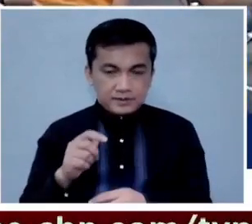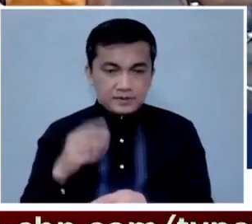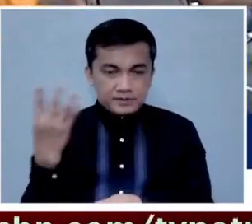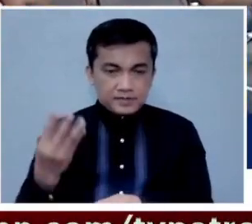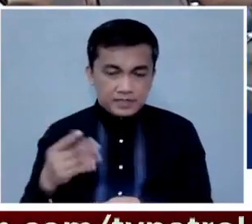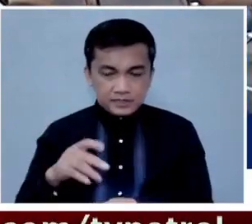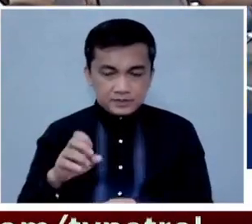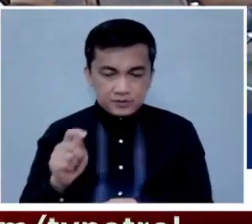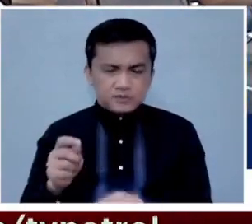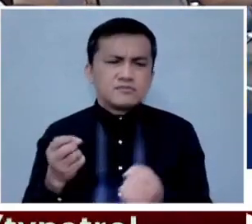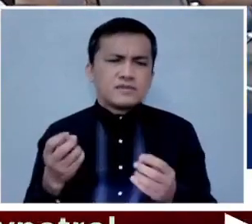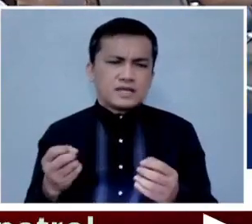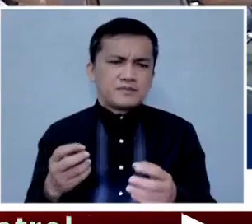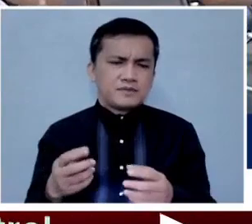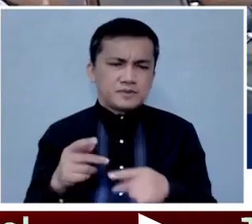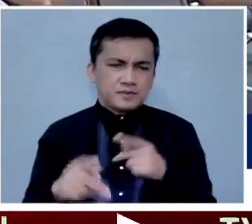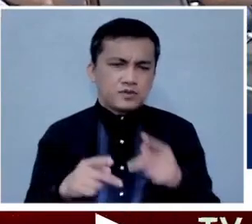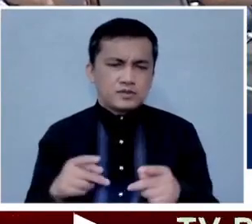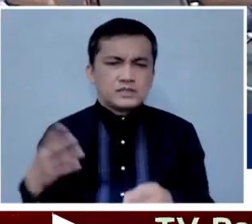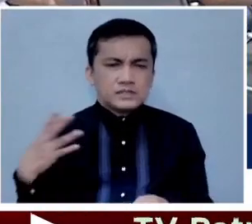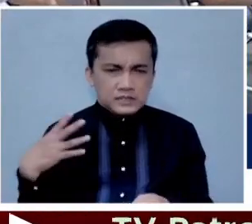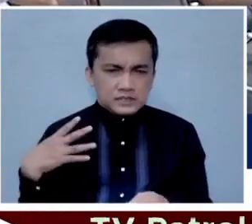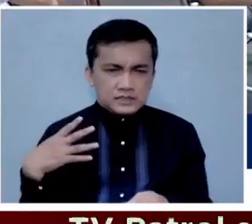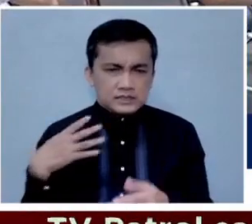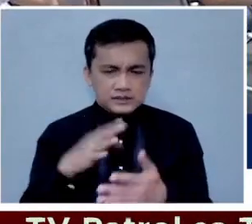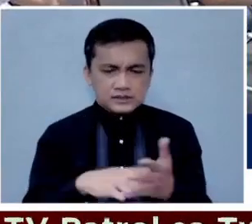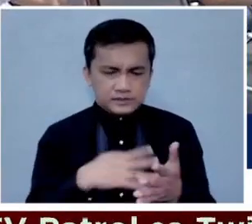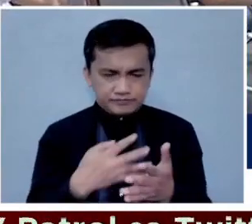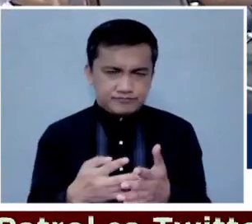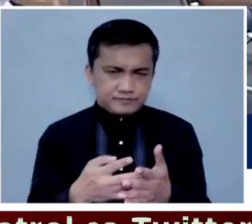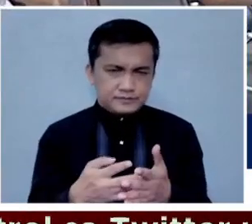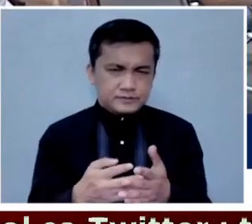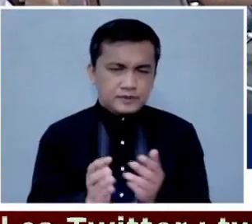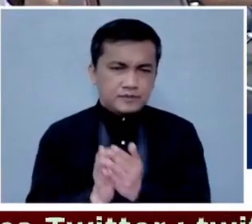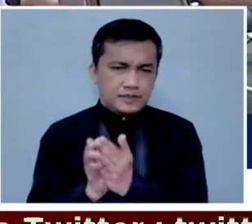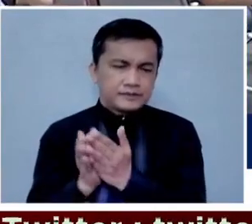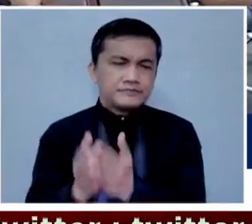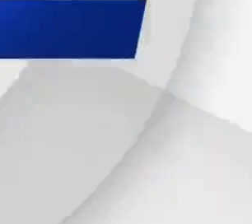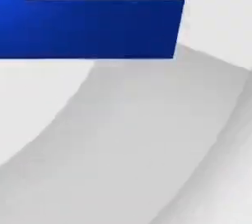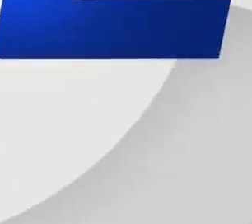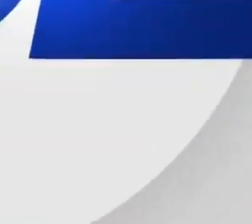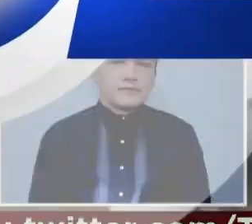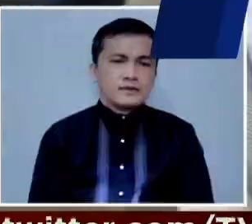mga pasahero na naghihintay sa schedule ng kanilang biyahe.